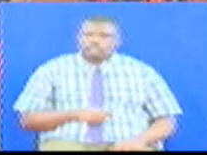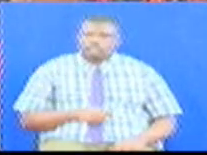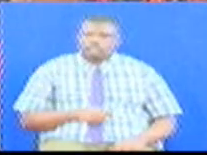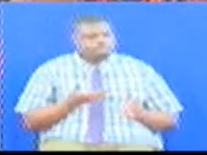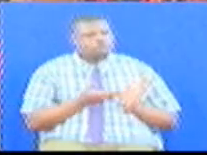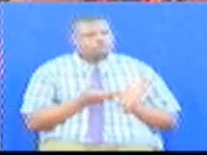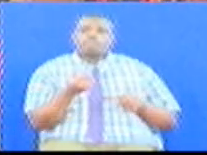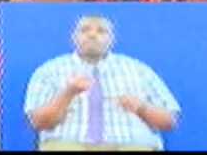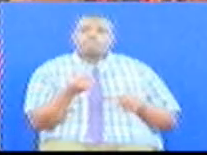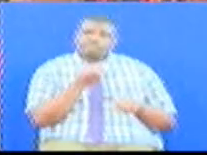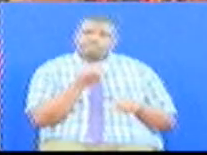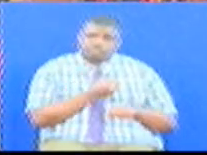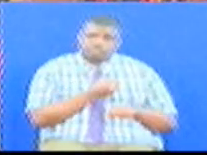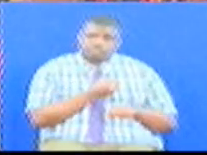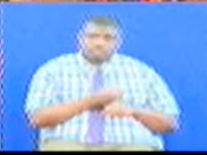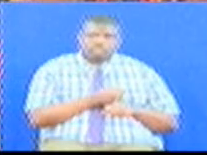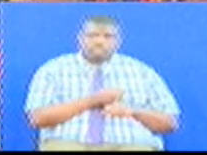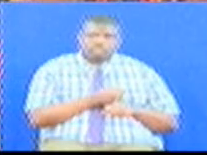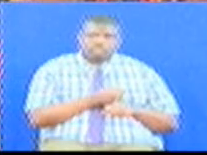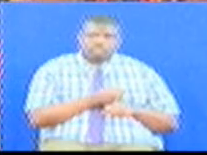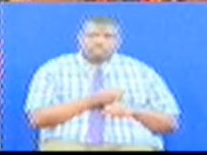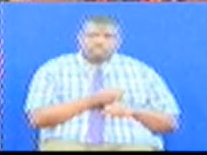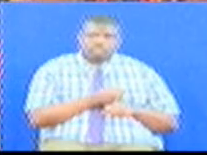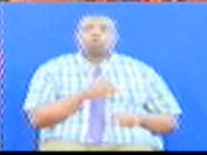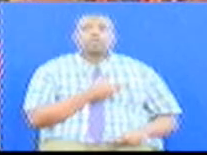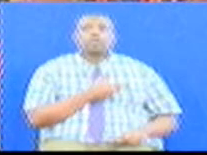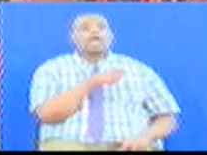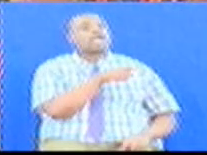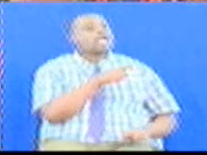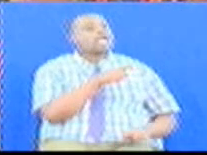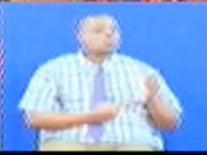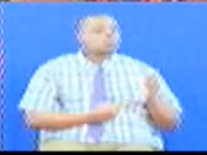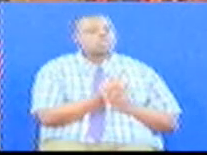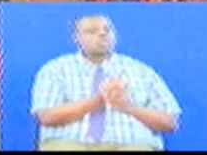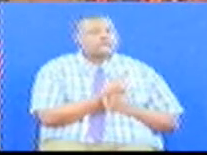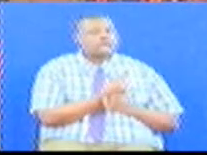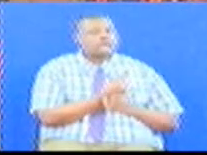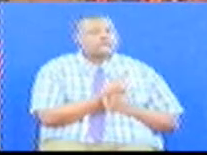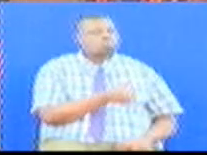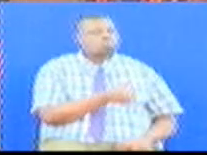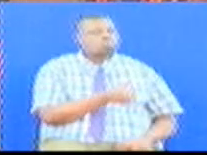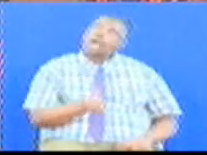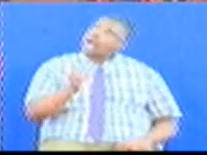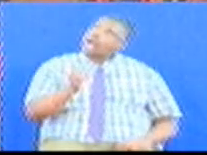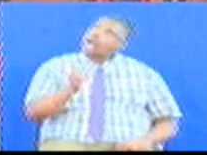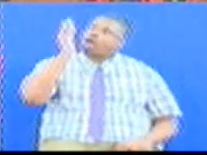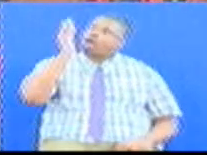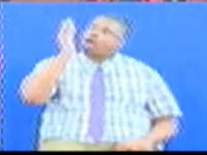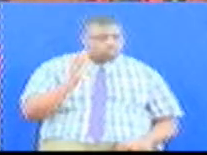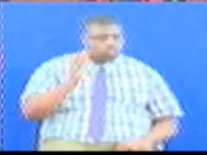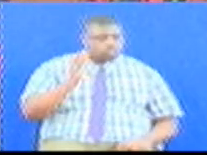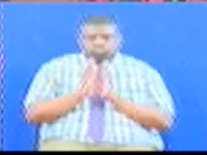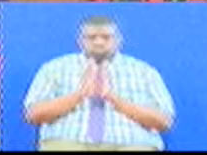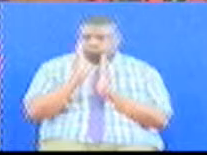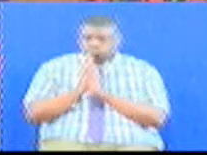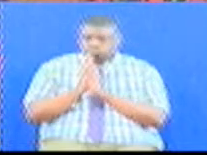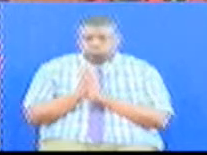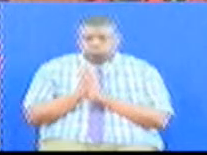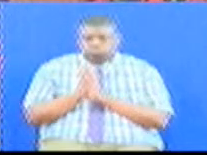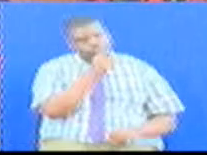tulifanya na walioyataka haya kutokea kwa idhini ya Allah. Tunampongeza sana Mheshimiwa Rais kwa jinsi alivyosimama pamoja na